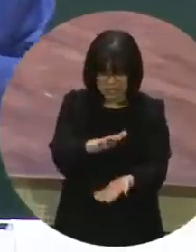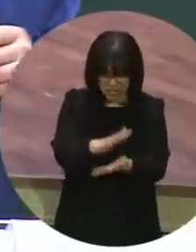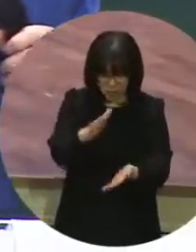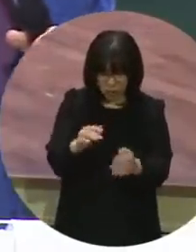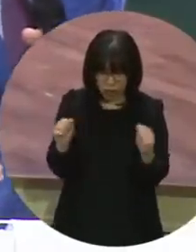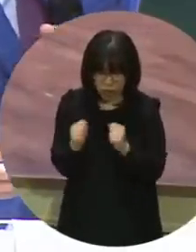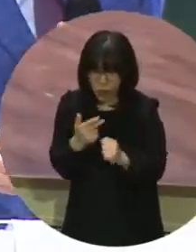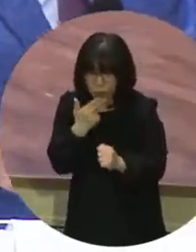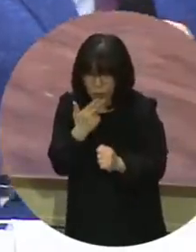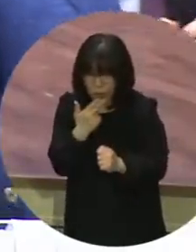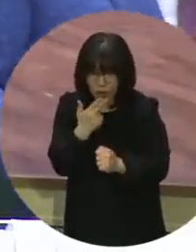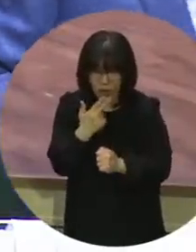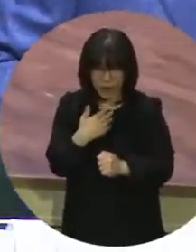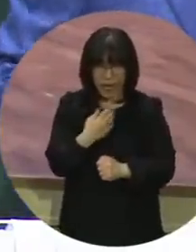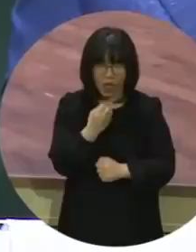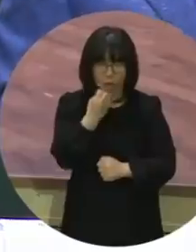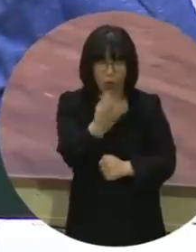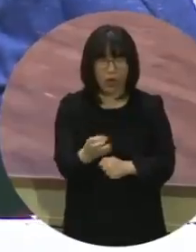아시네.